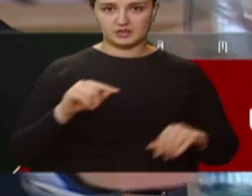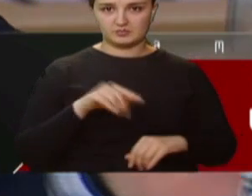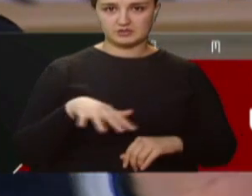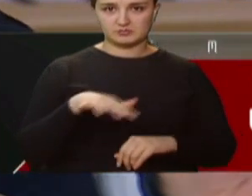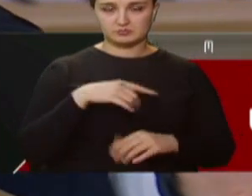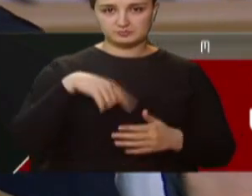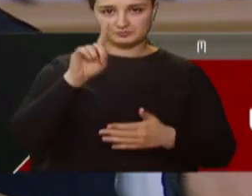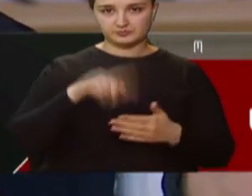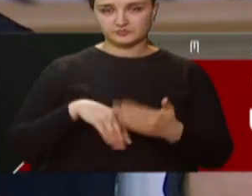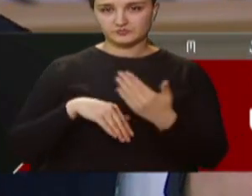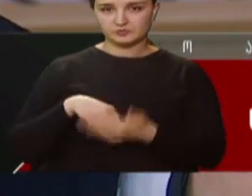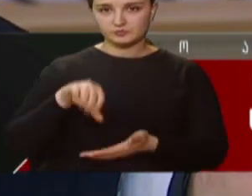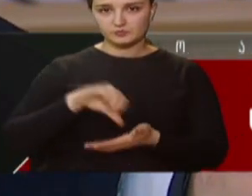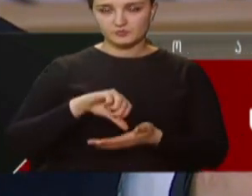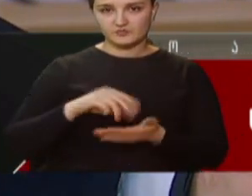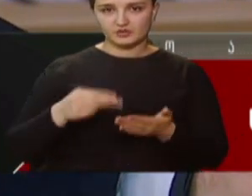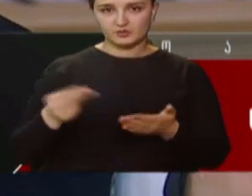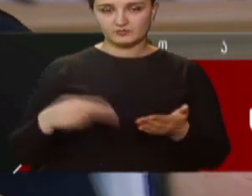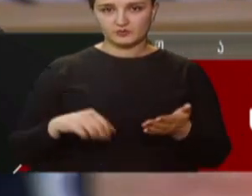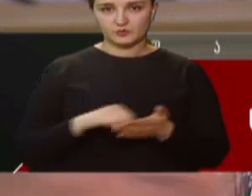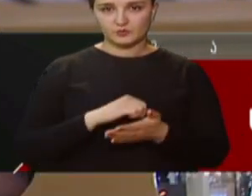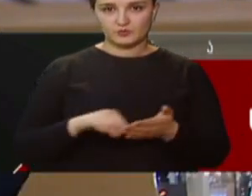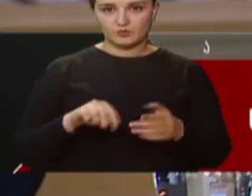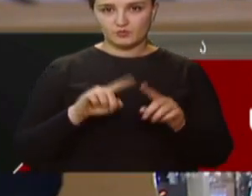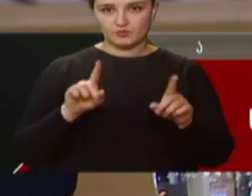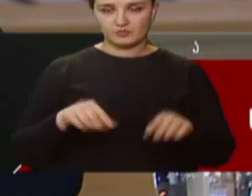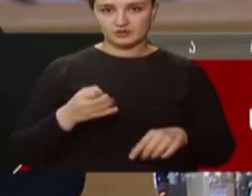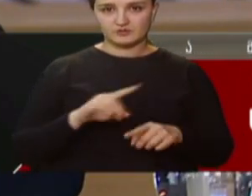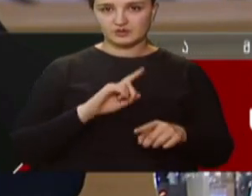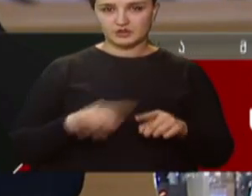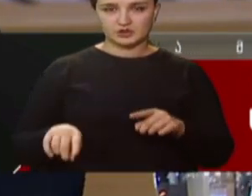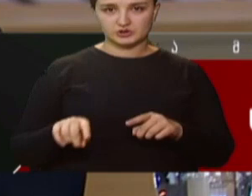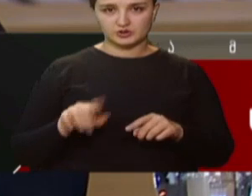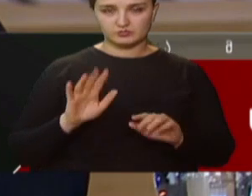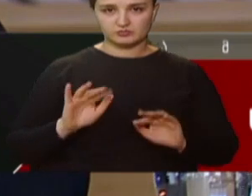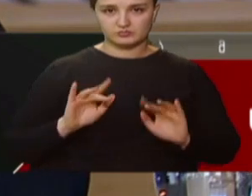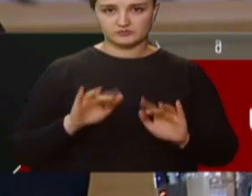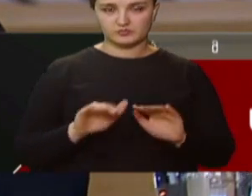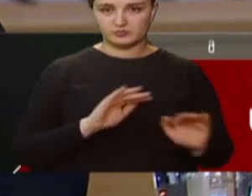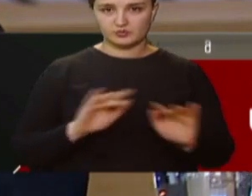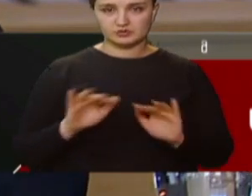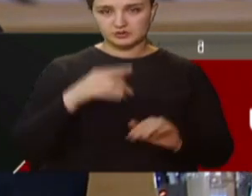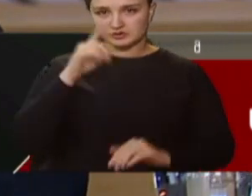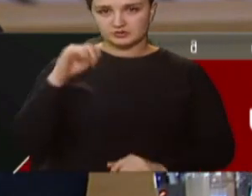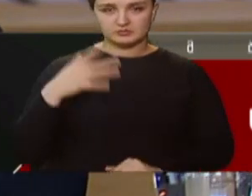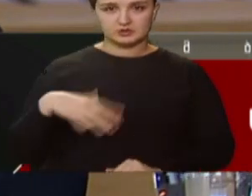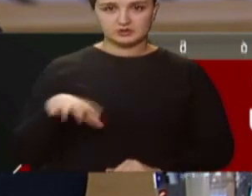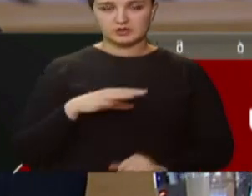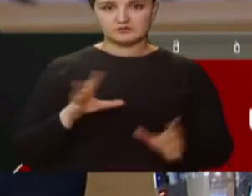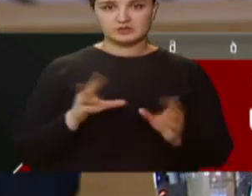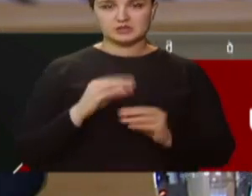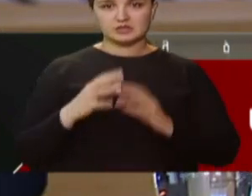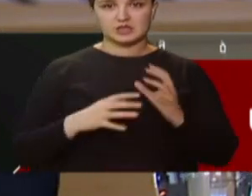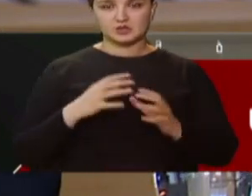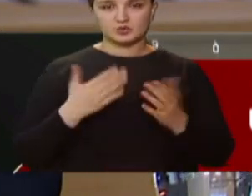Ჯერა რომ დღეს თქვენი მონაწილეობით ხელმოწერილი დოკუმენტები კიდევ უფრო დააჩქარებს ამ პროცესს. აზერბაიჯანი და საქართველო საერთაშორისო